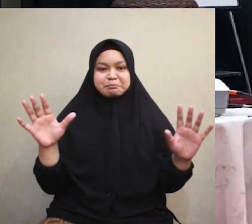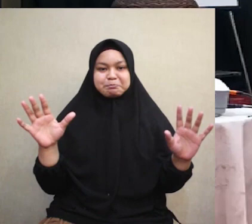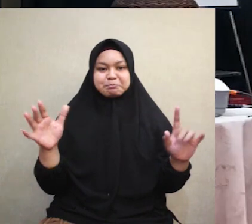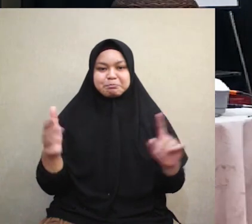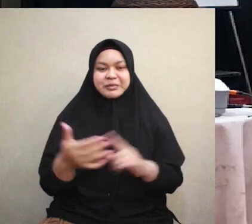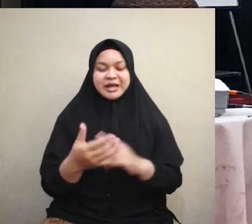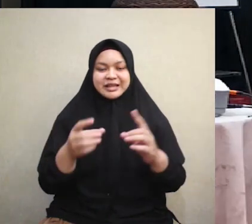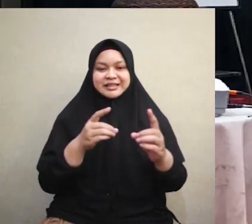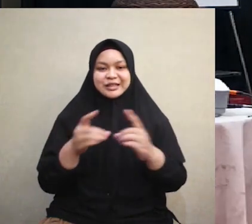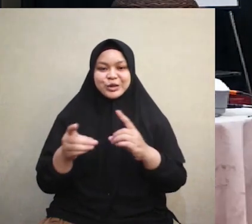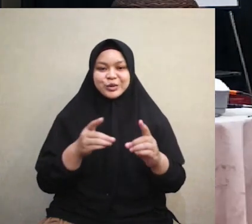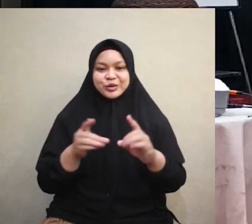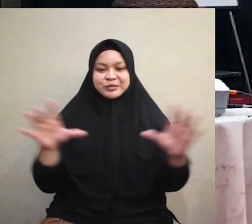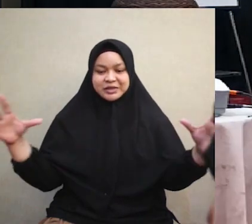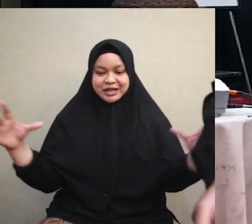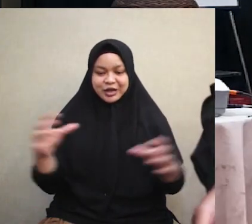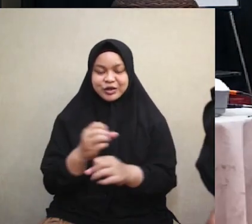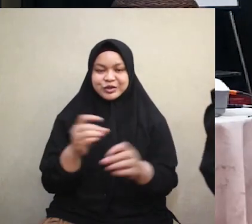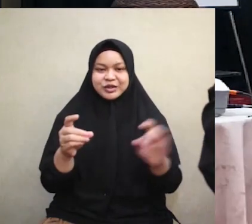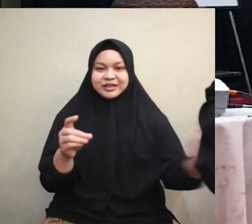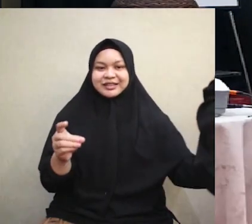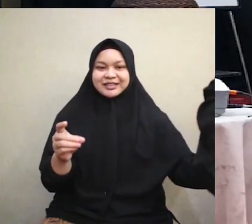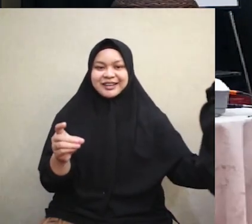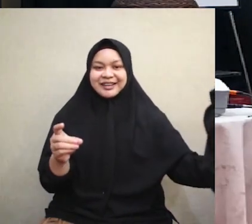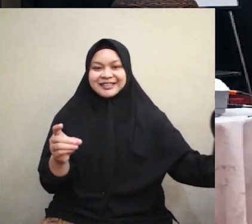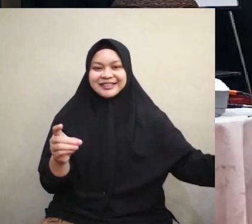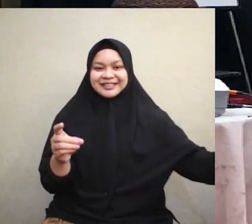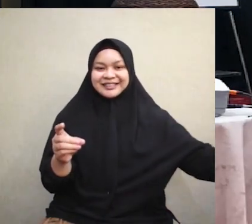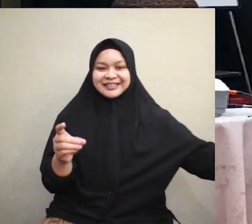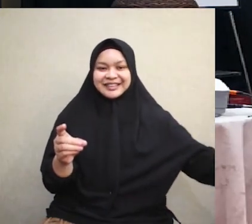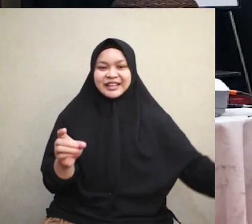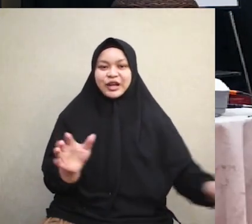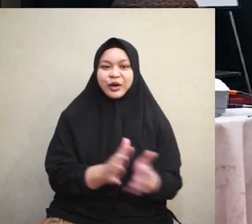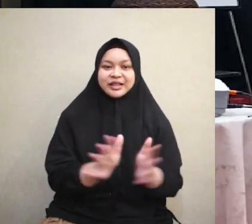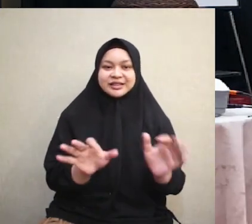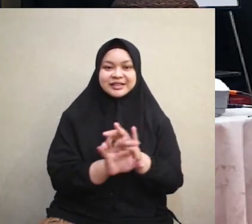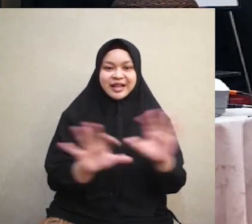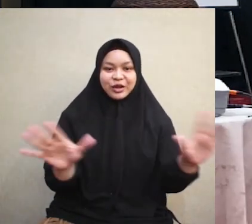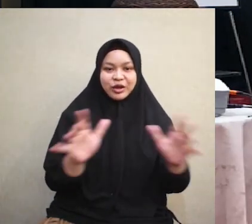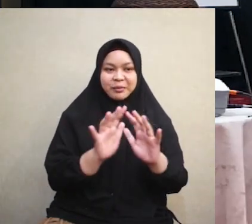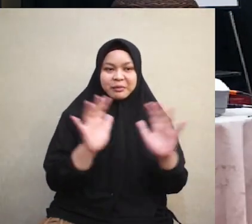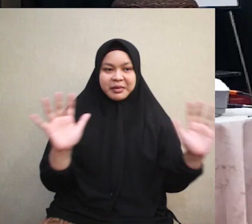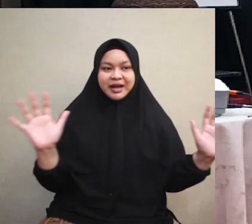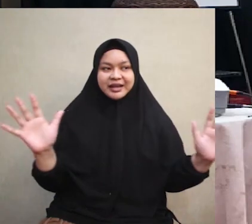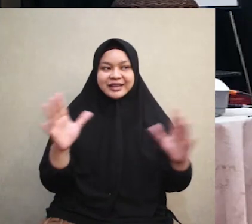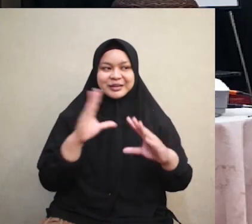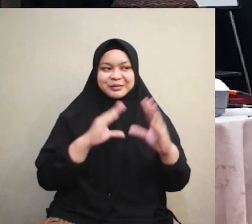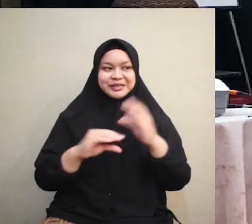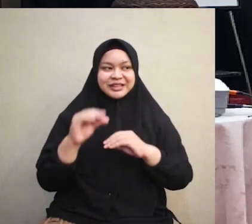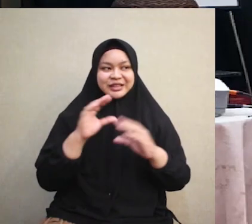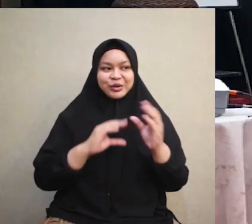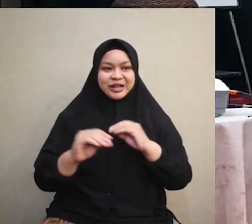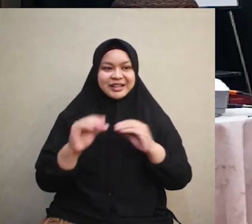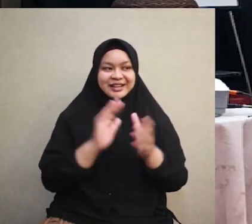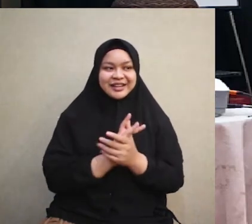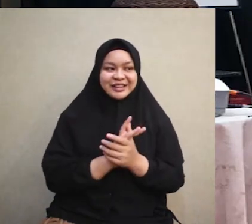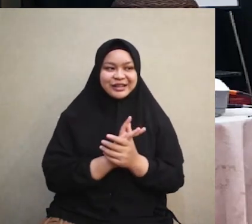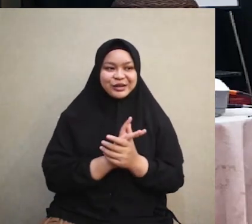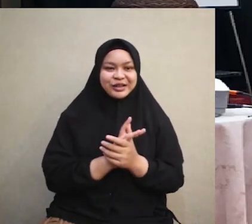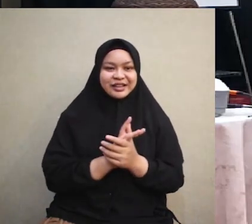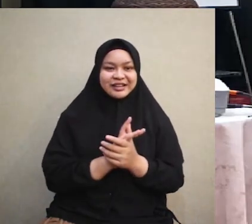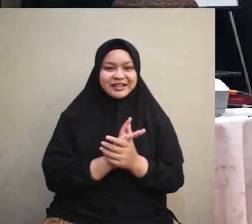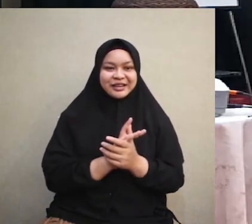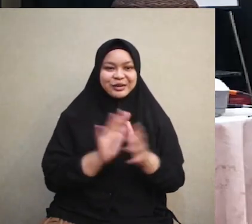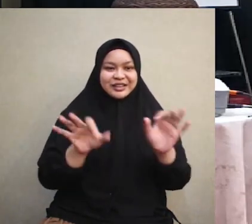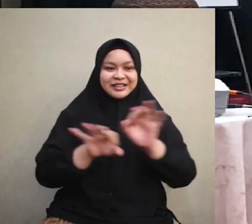diskusi kita hari ini ya Mas Syafi'i ya dan jelas Sudah tadi sudah banyak yang dibicarakan review dari uplnya juga